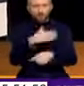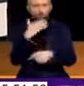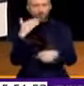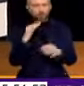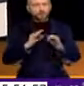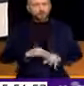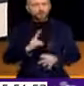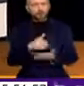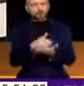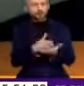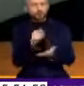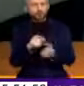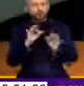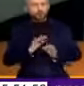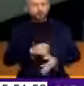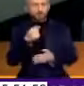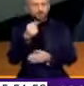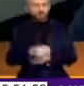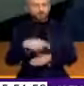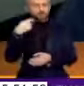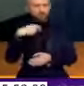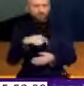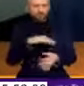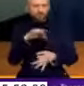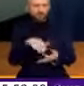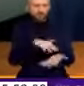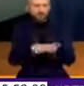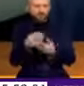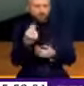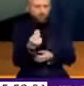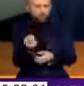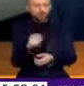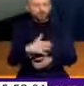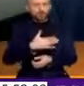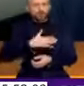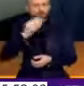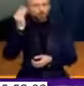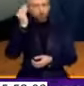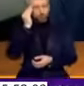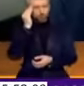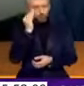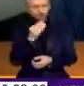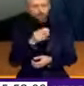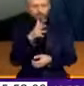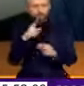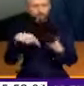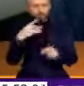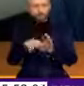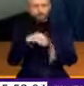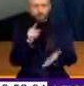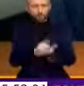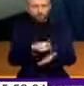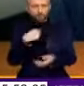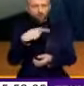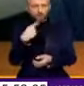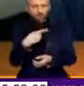які обслуговують того чиновника, призначеним президентом, це зайва трата грошей. Почули, тому, на мою думку, при наступних виборах ми мали би